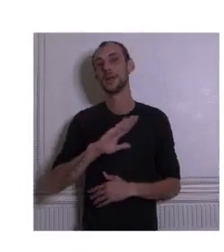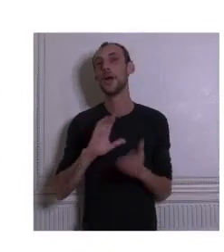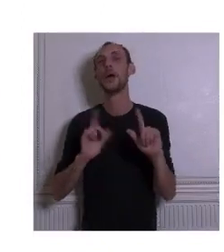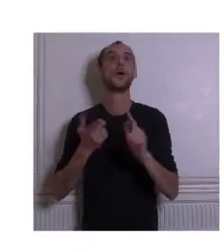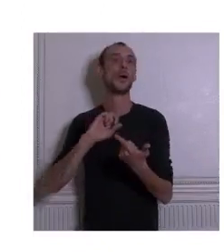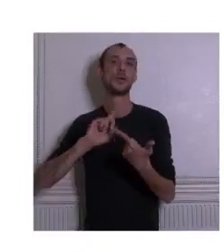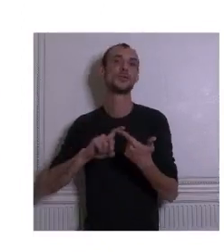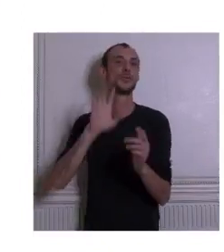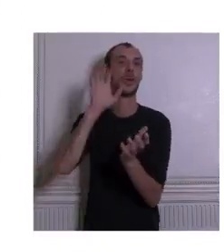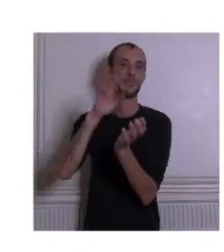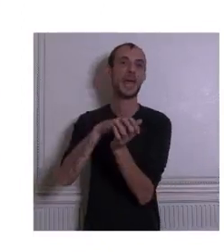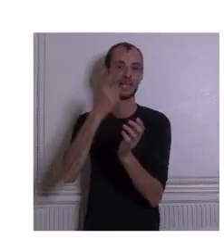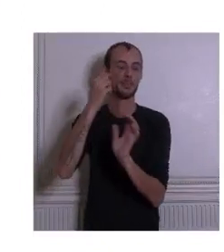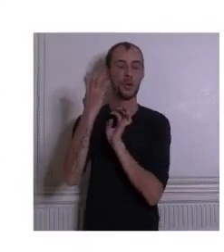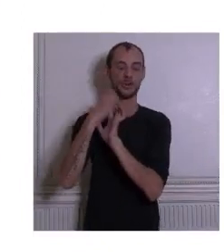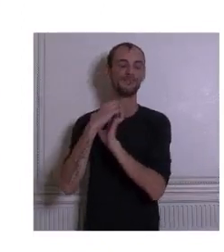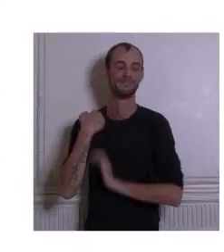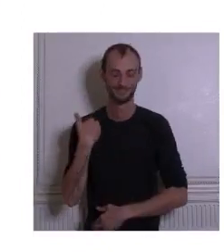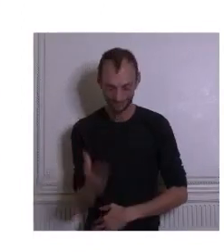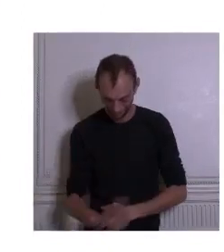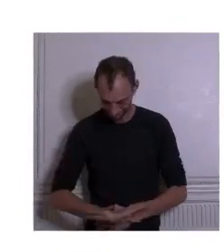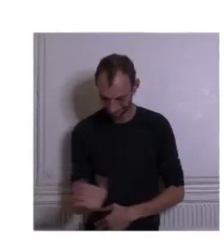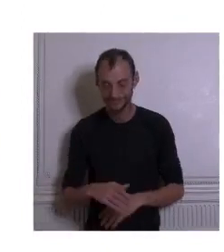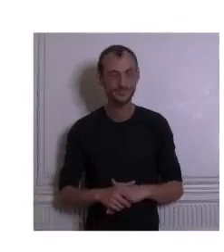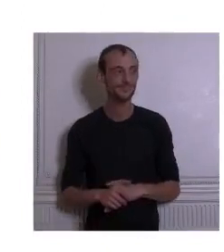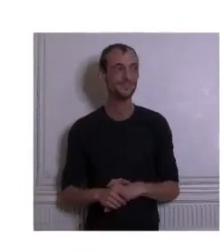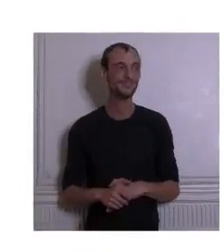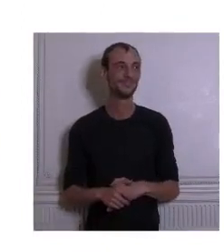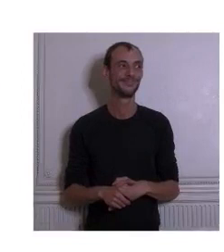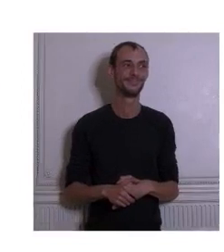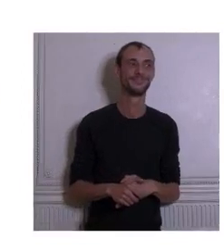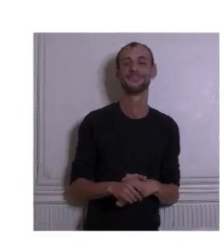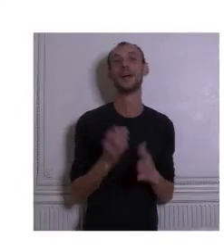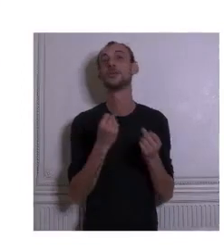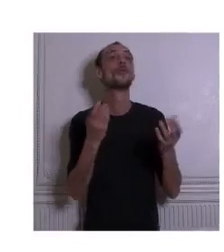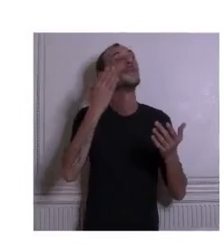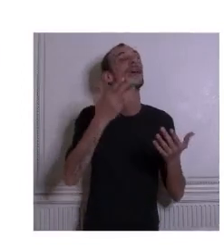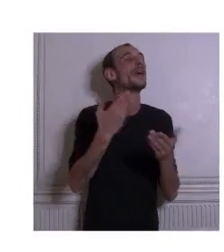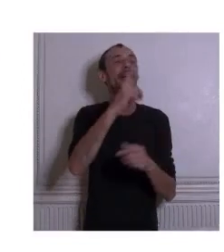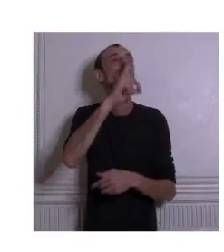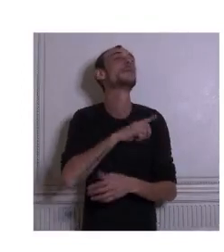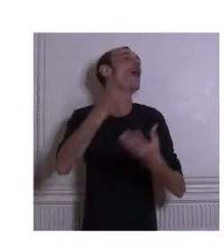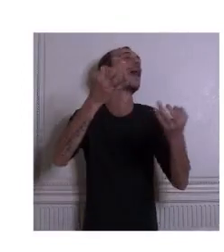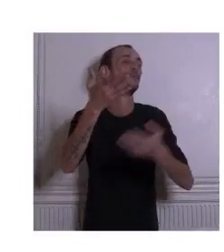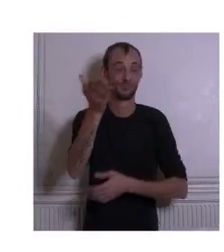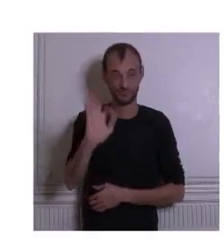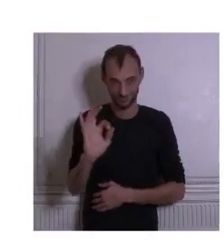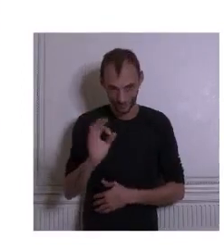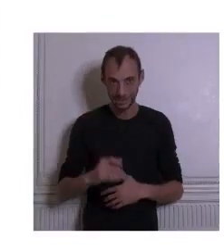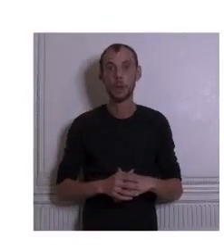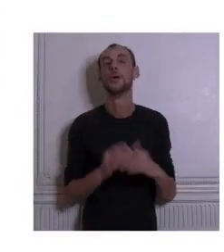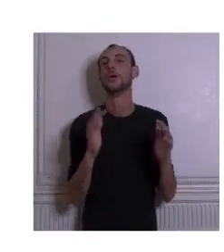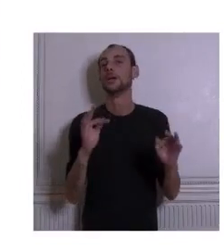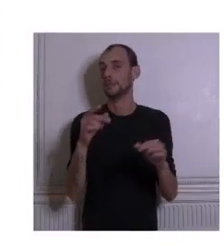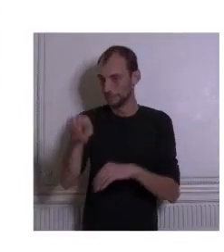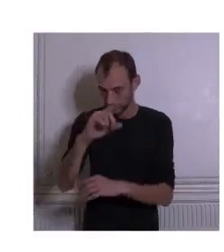Alors, pas opposé à l'écriture inclusive. Donc pour les postes précédents, la numéro 20, poste d'assistante.